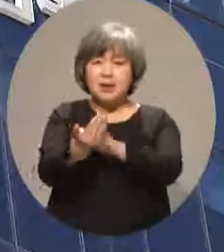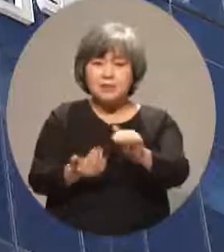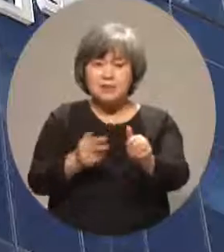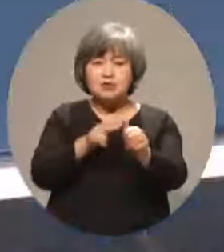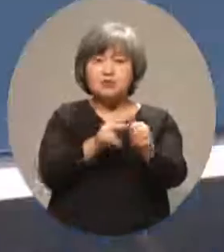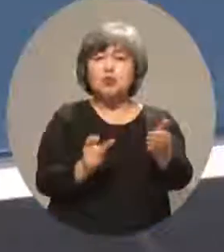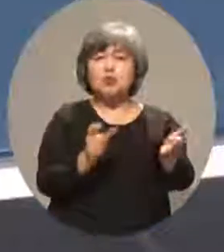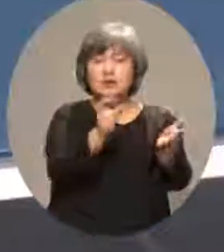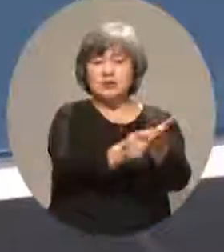등록해 있습니다